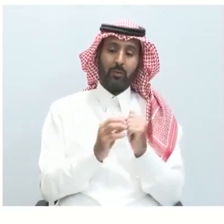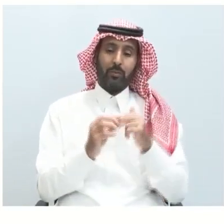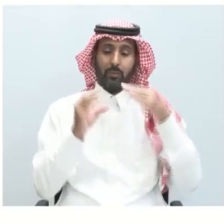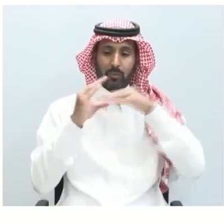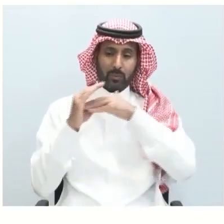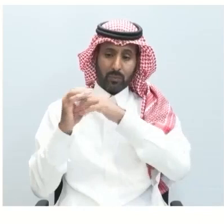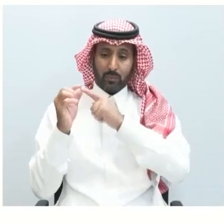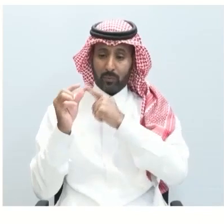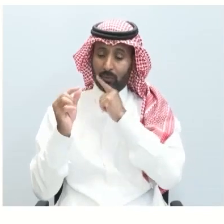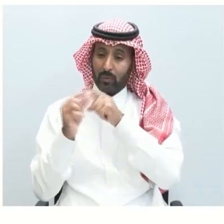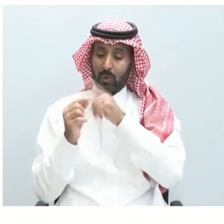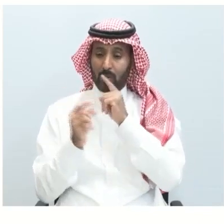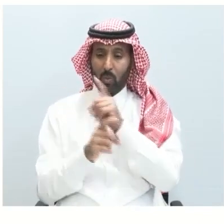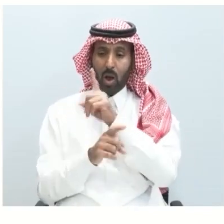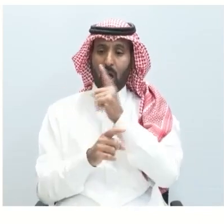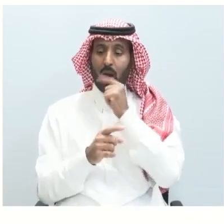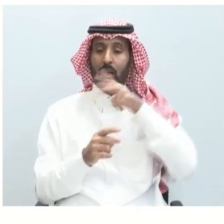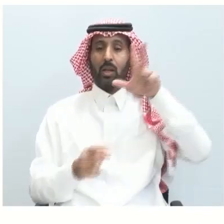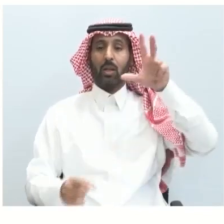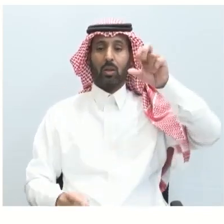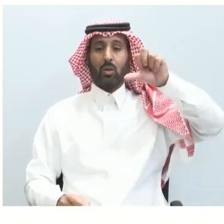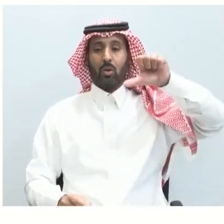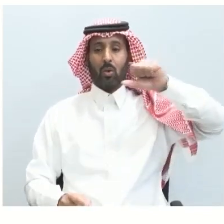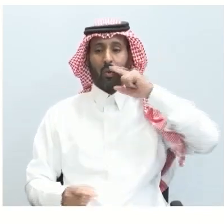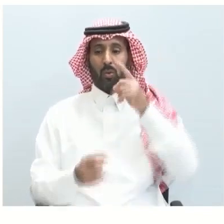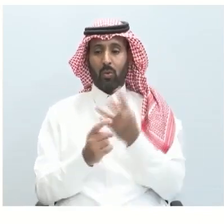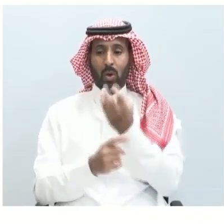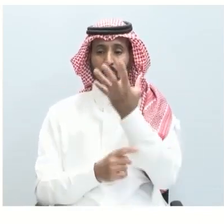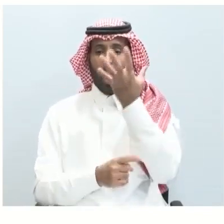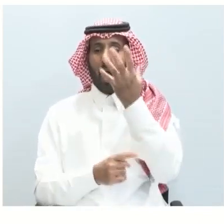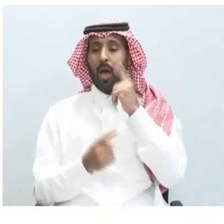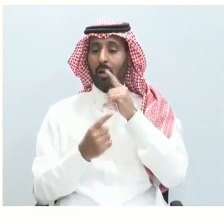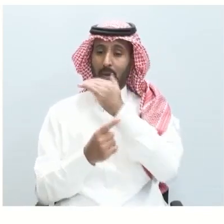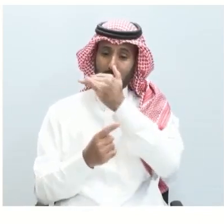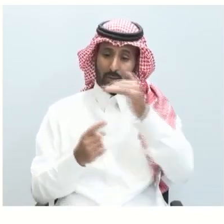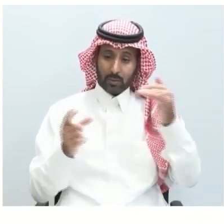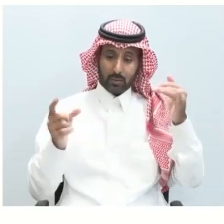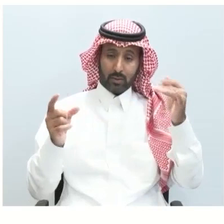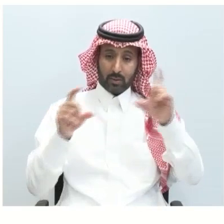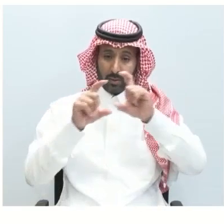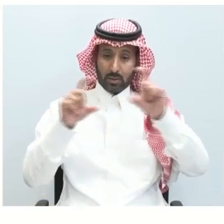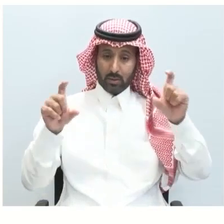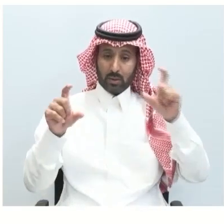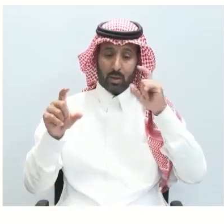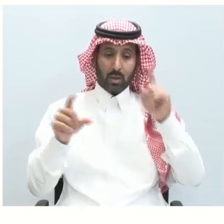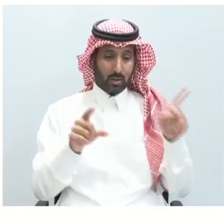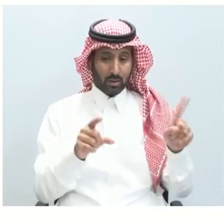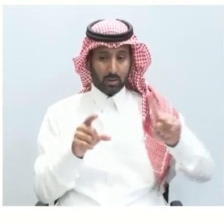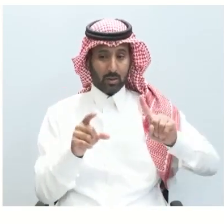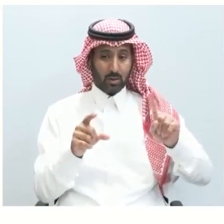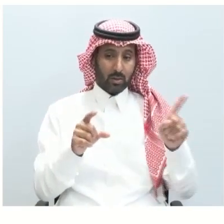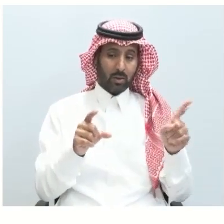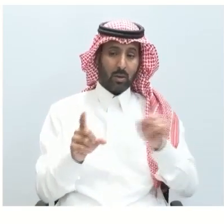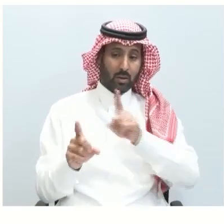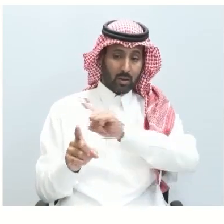اذا ينتقل بخار اليود بين الدورق انظر الان الى العدادات